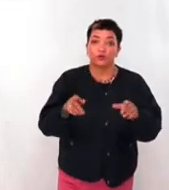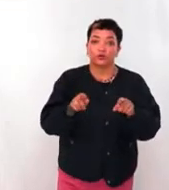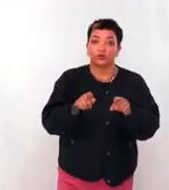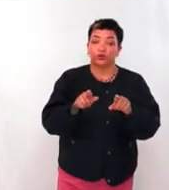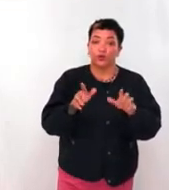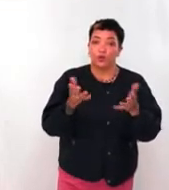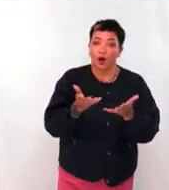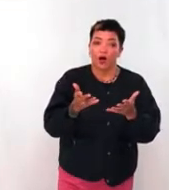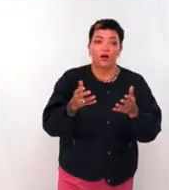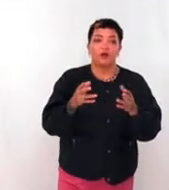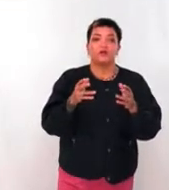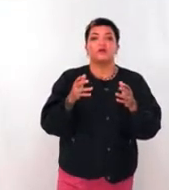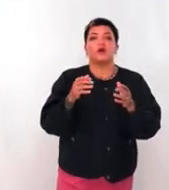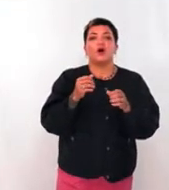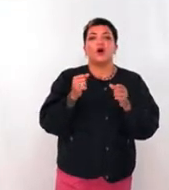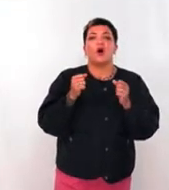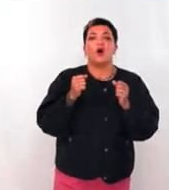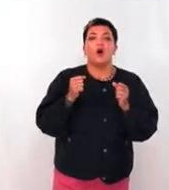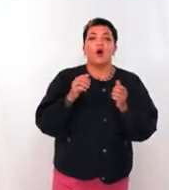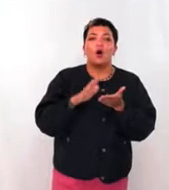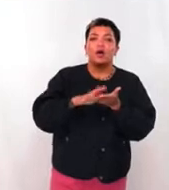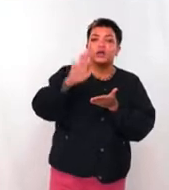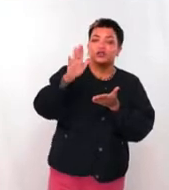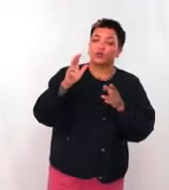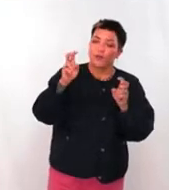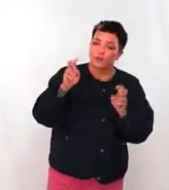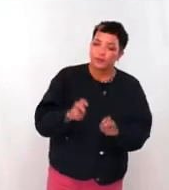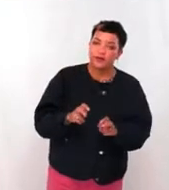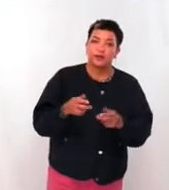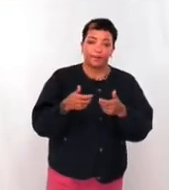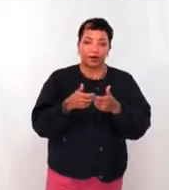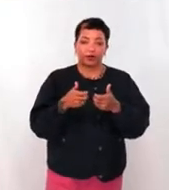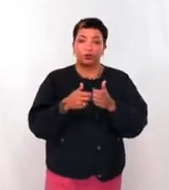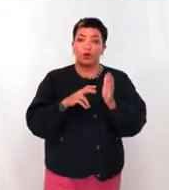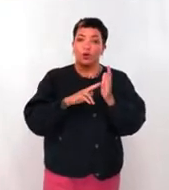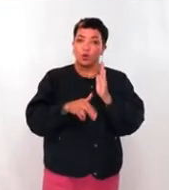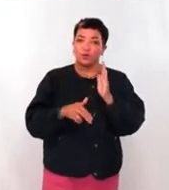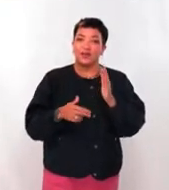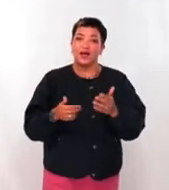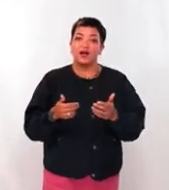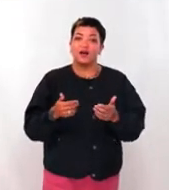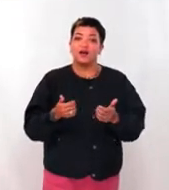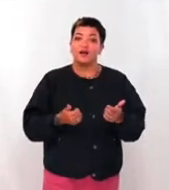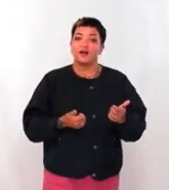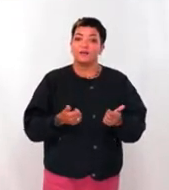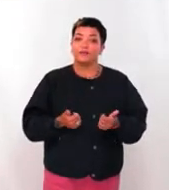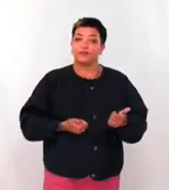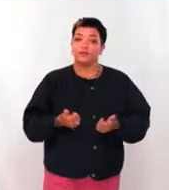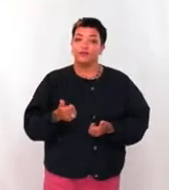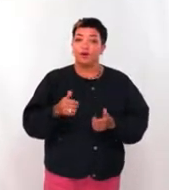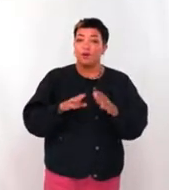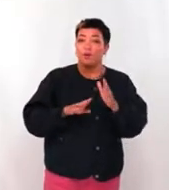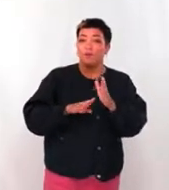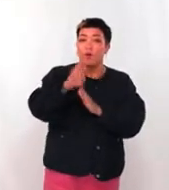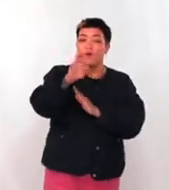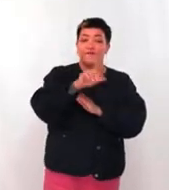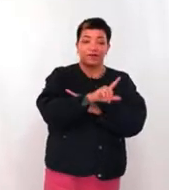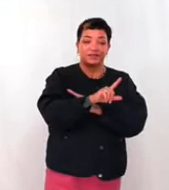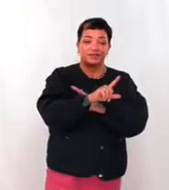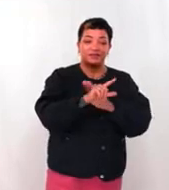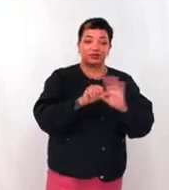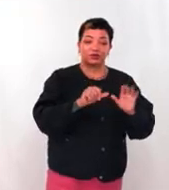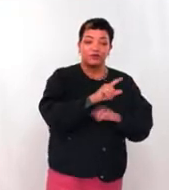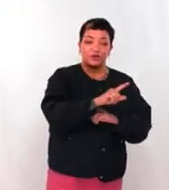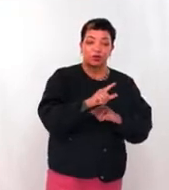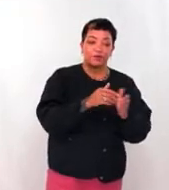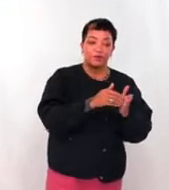nombre d'engagements, c'est notamment sur les contrats dits de prestations, qui explosent. On passe de 22 millions à 26 millions. Ça explose.